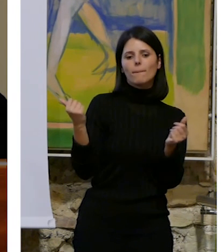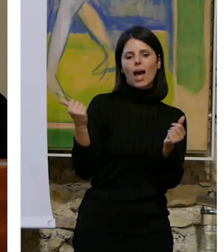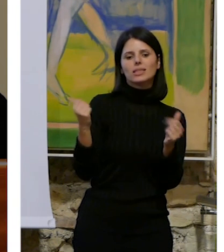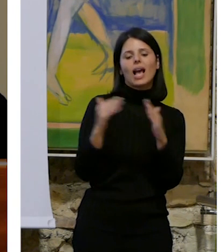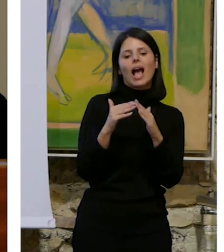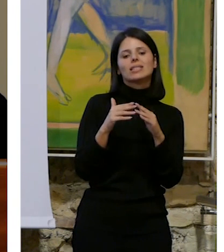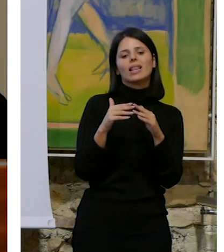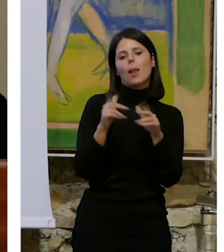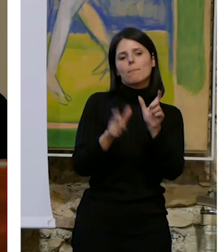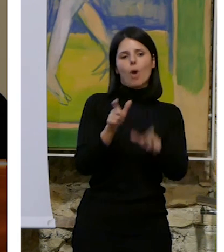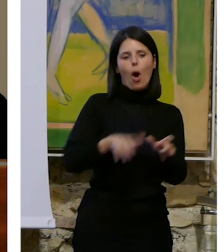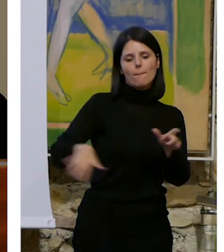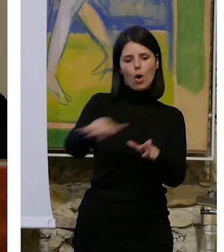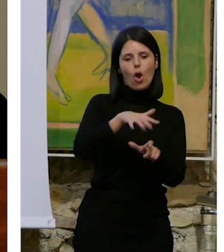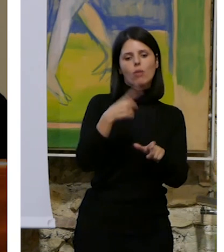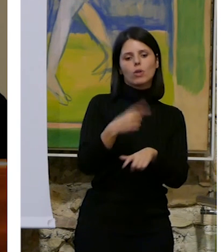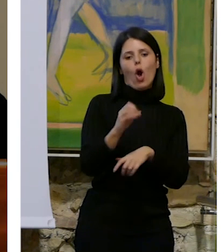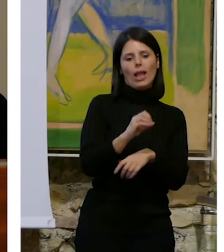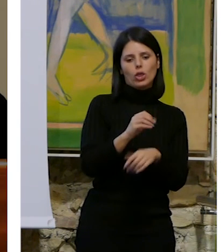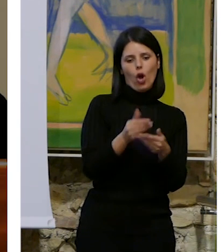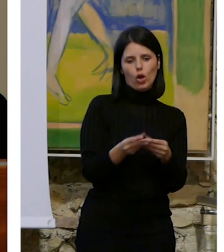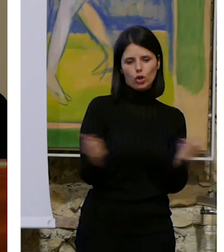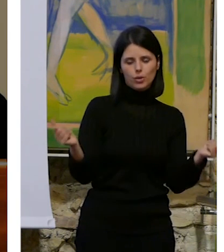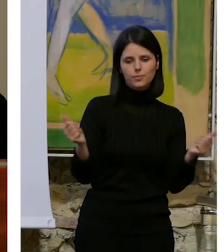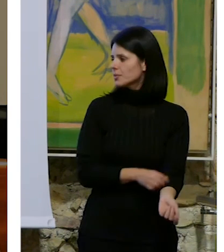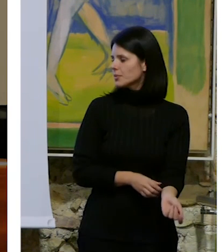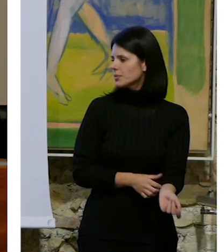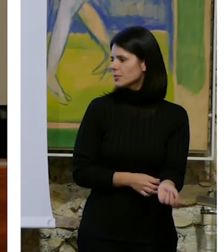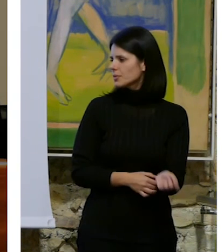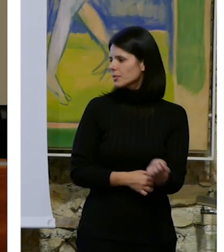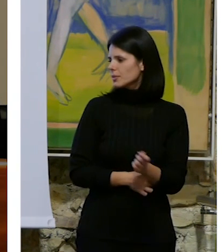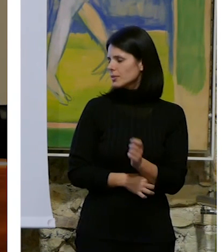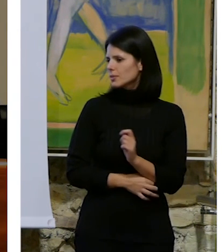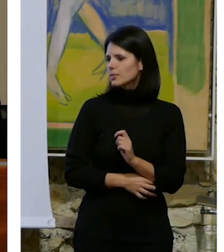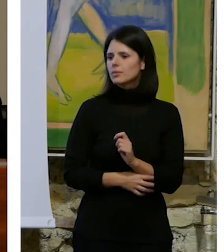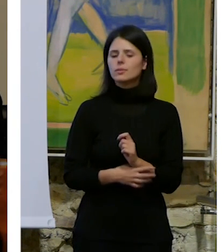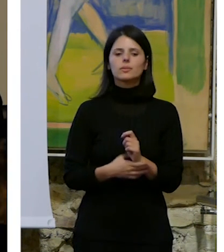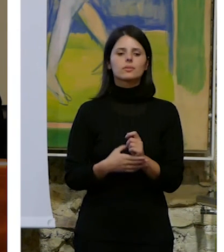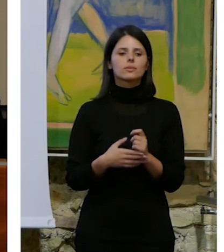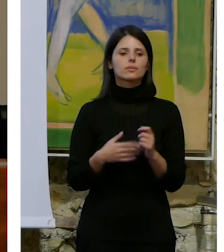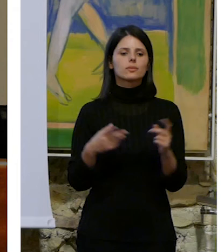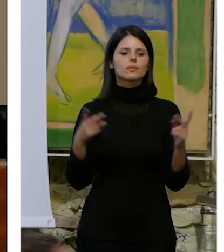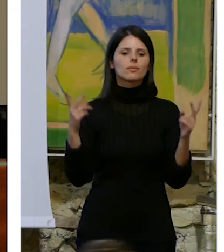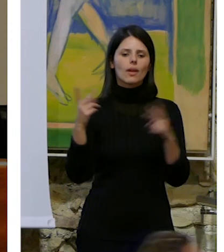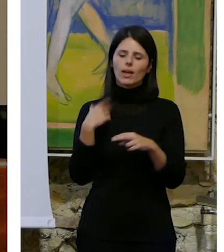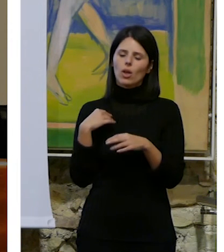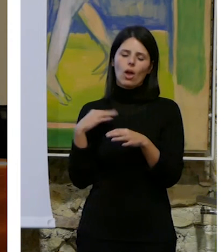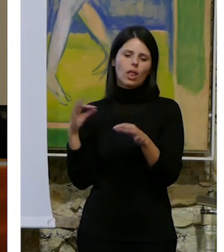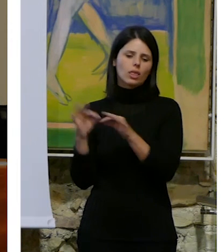del Popolo e dell'oratorio. A questo serve il museo. Non sono d'accordo, sono